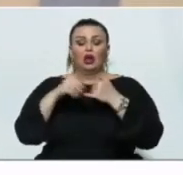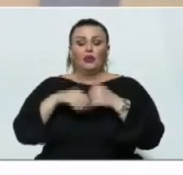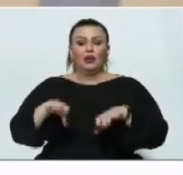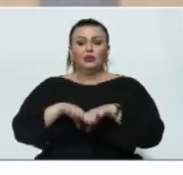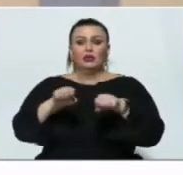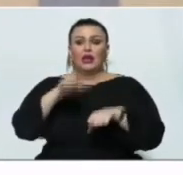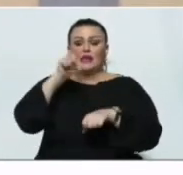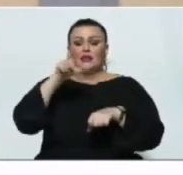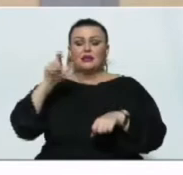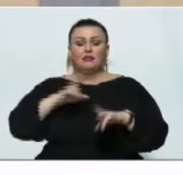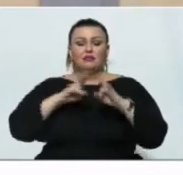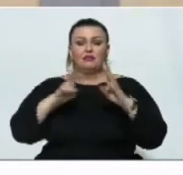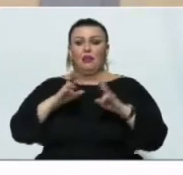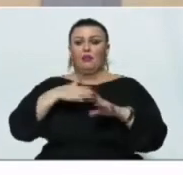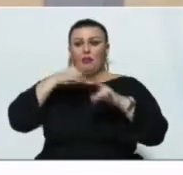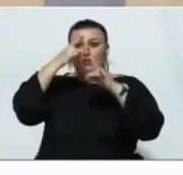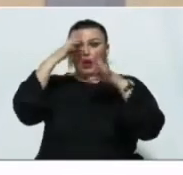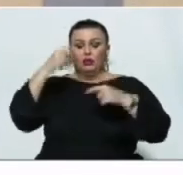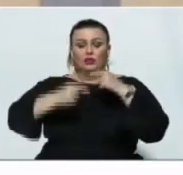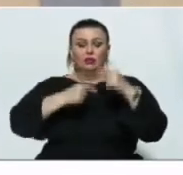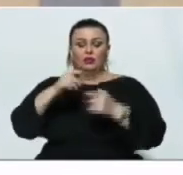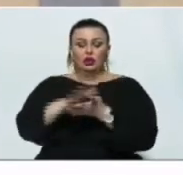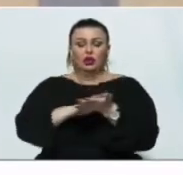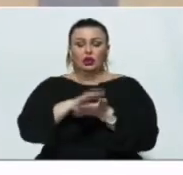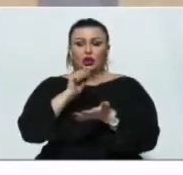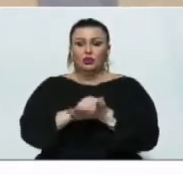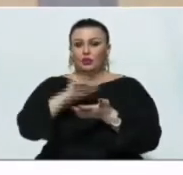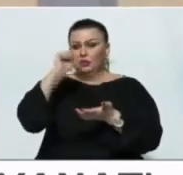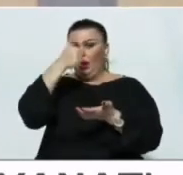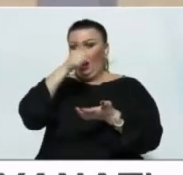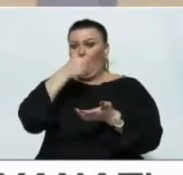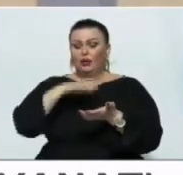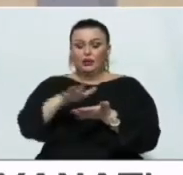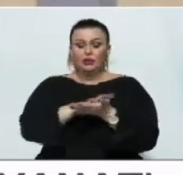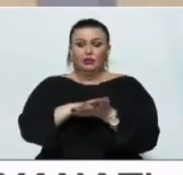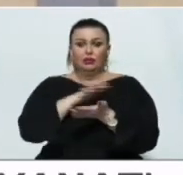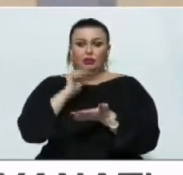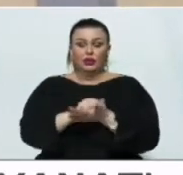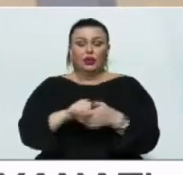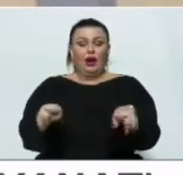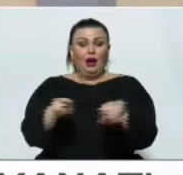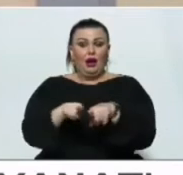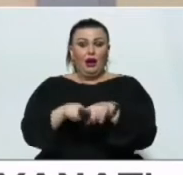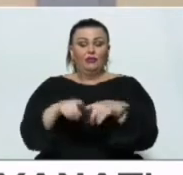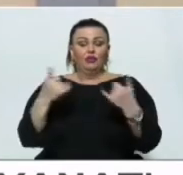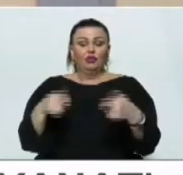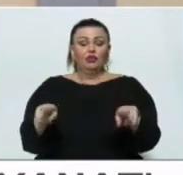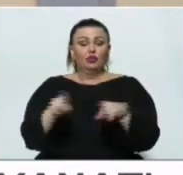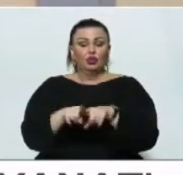qarşı, insanlarımıza qarşı, mədəni irsimizə qarşı, cansız heykəllərimizə, abidələrimizə qarşı yürütdüyü kimi, bu dəfə